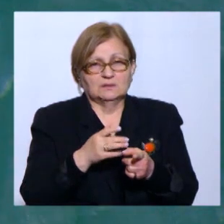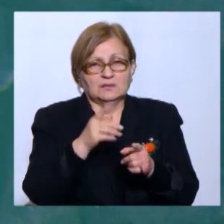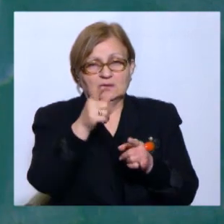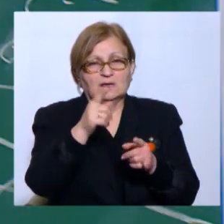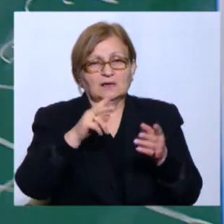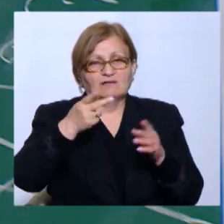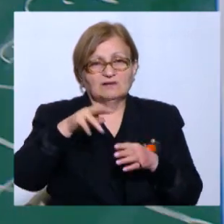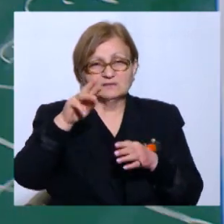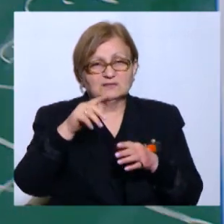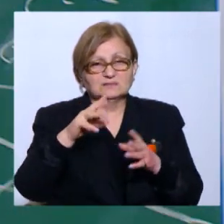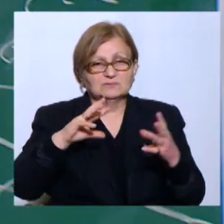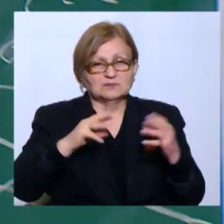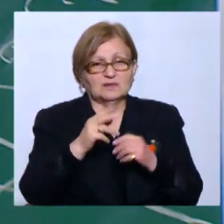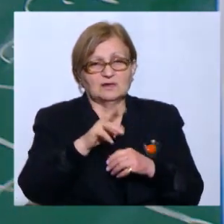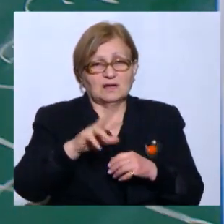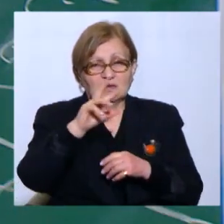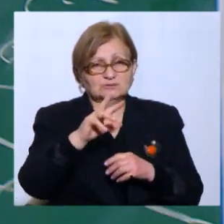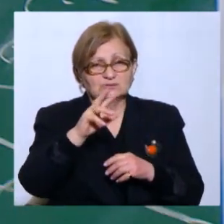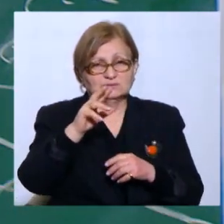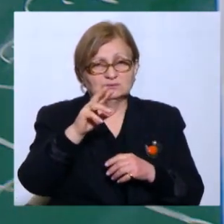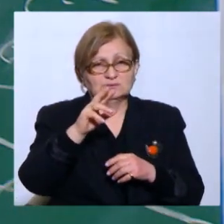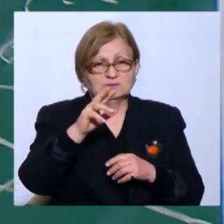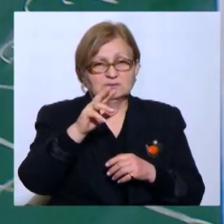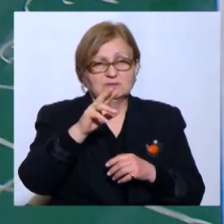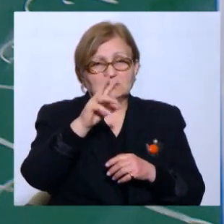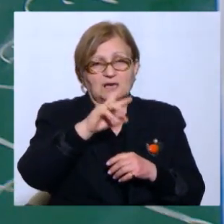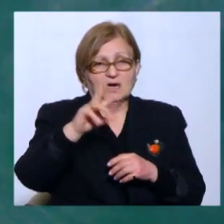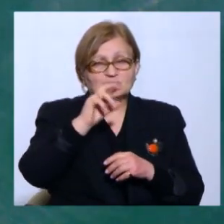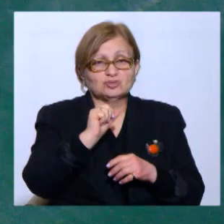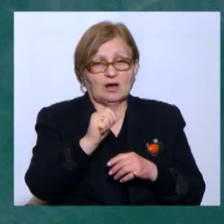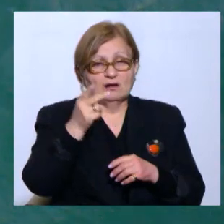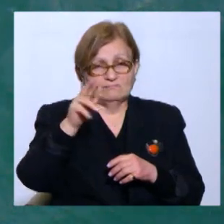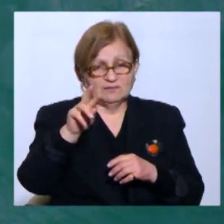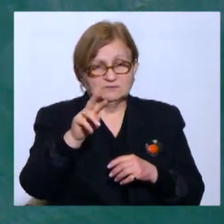kvadratebis jami anu ha kvadrati aes a upro patara